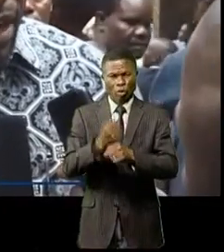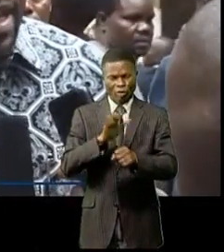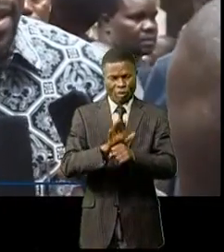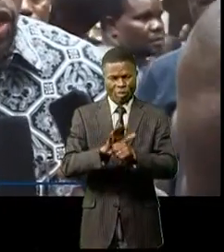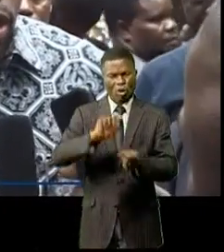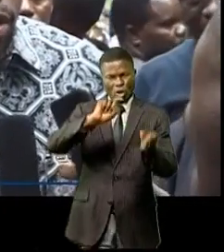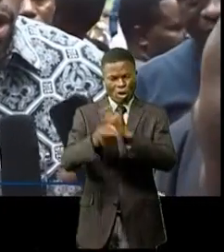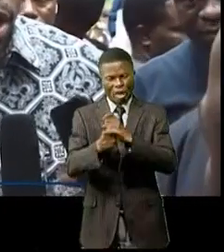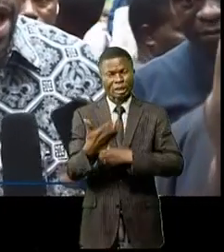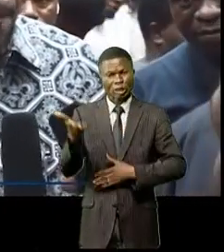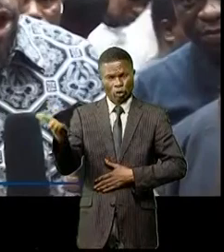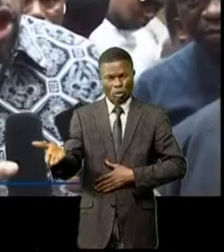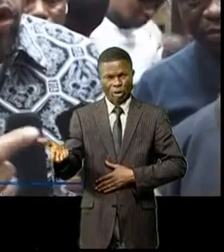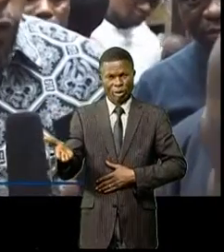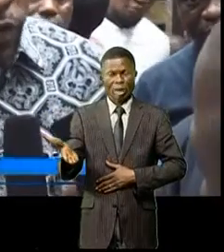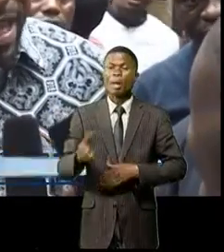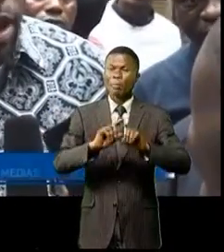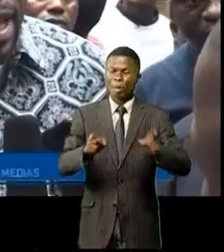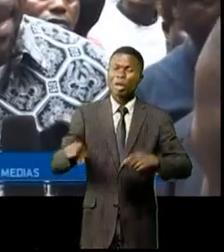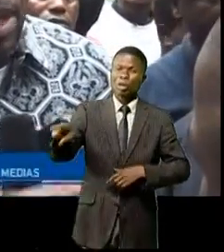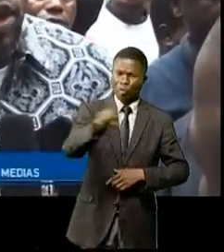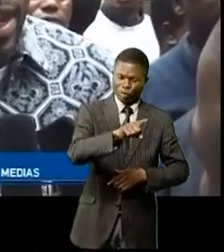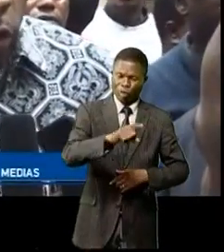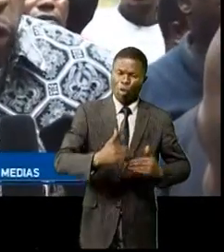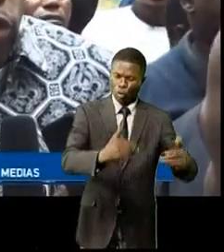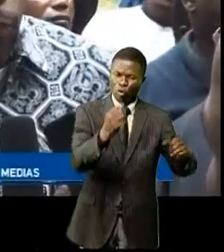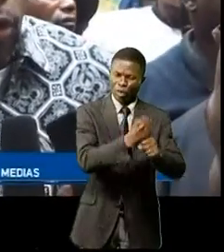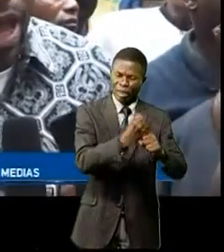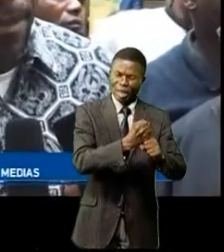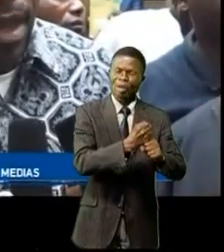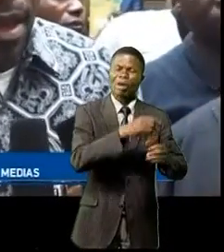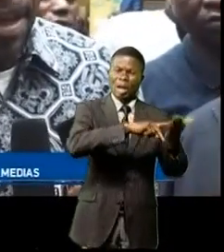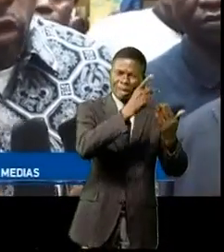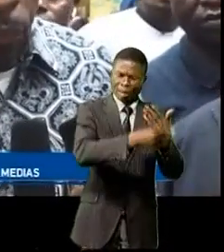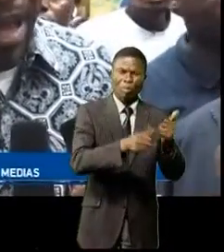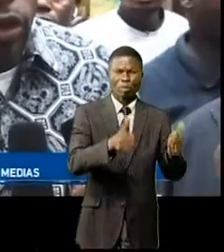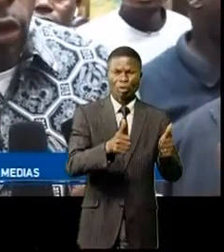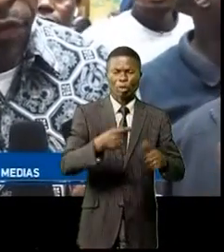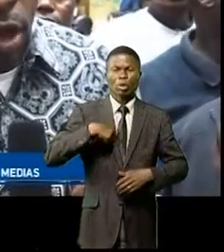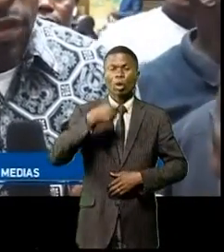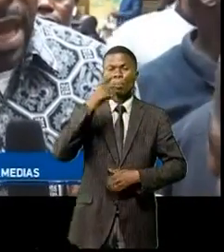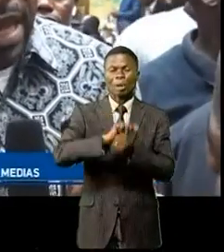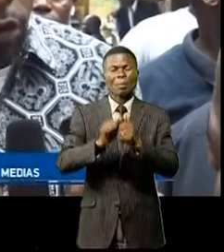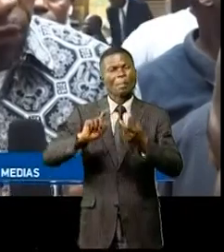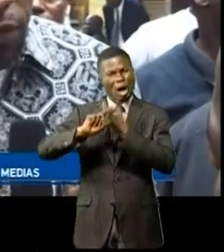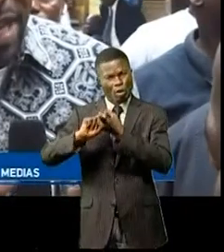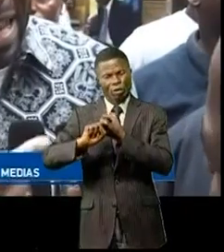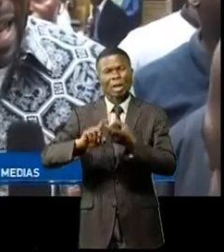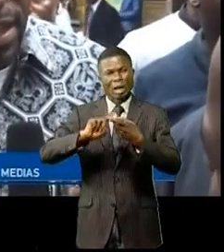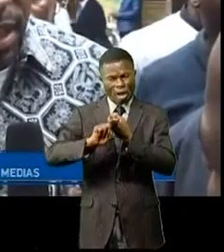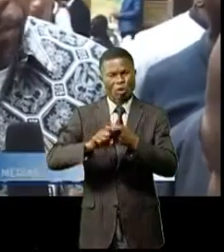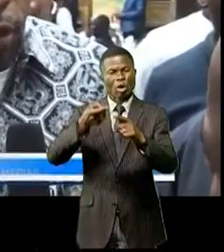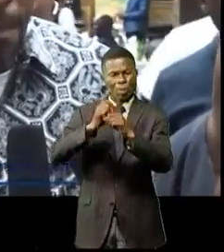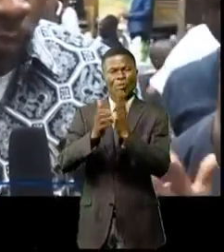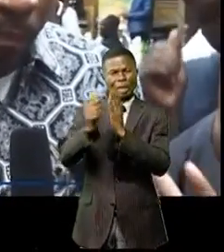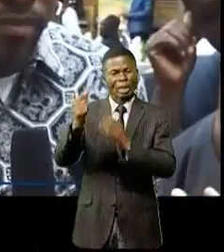améliorer l'existant pendant que vous, vous serez en train d'améliorer le contenu du programme. Parce que nous parlons de confiance, la confiance vient de la qualité